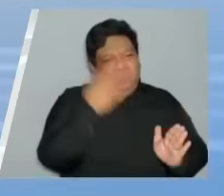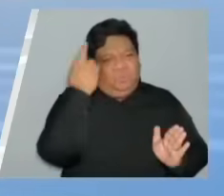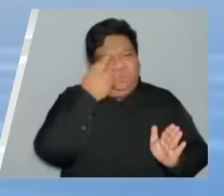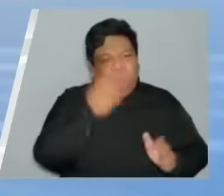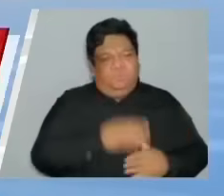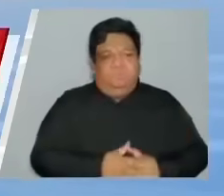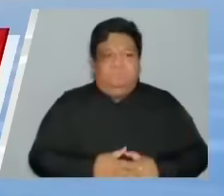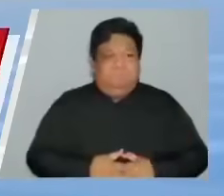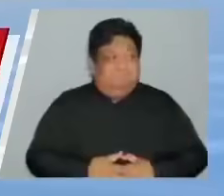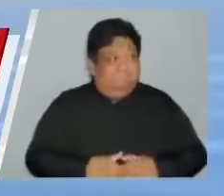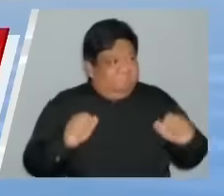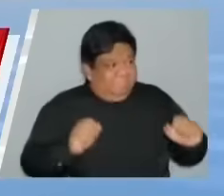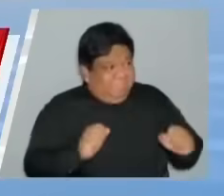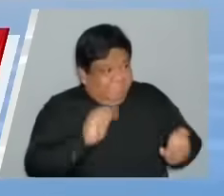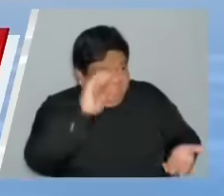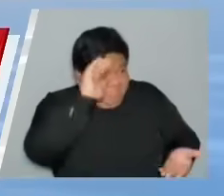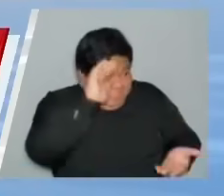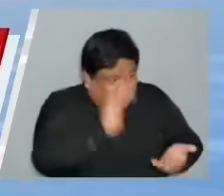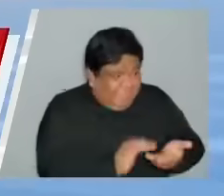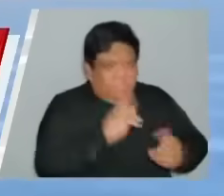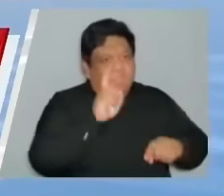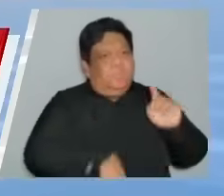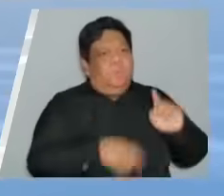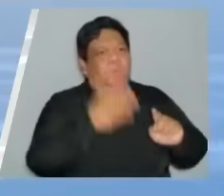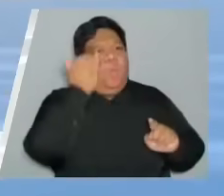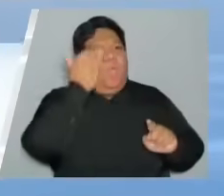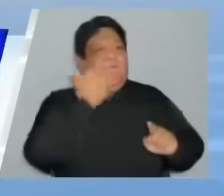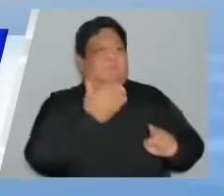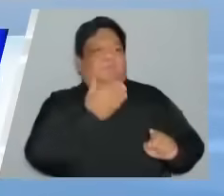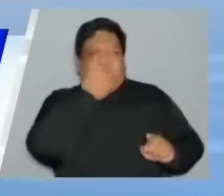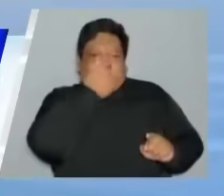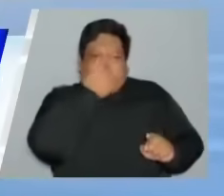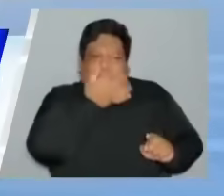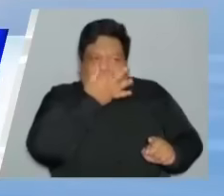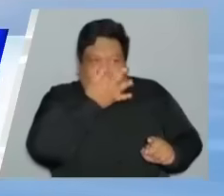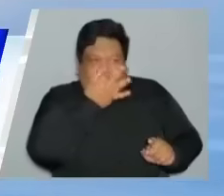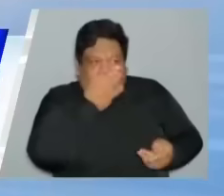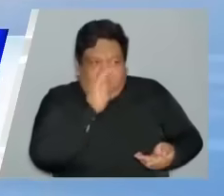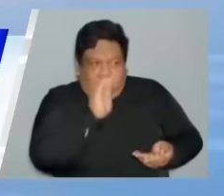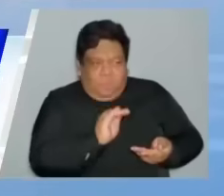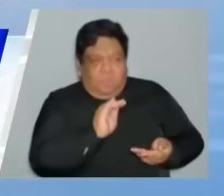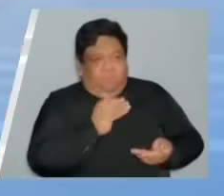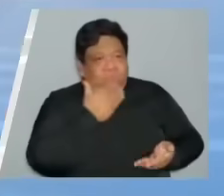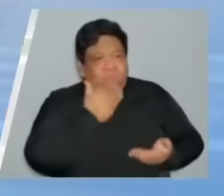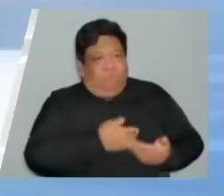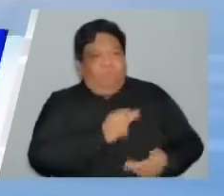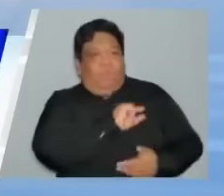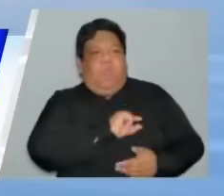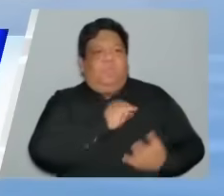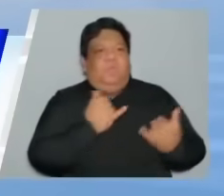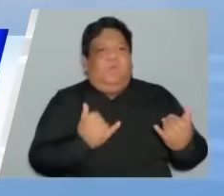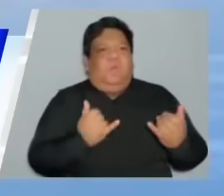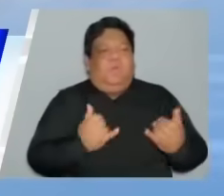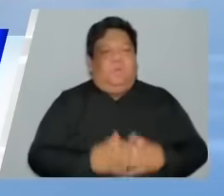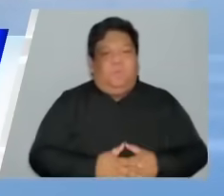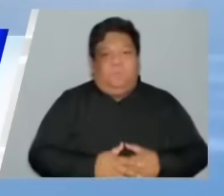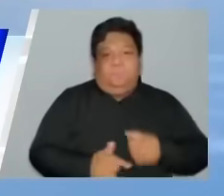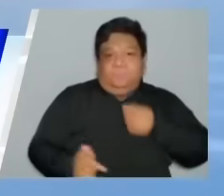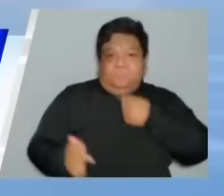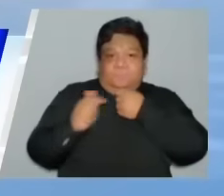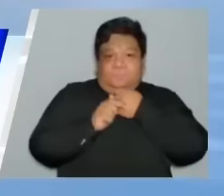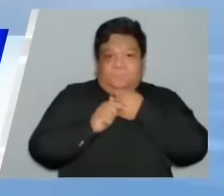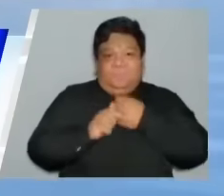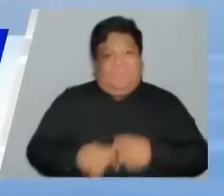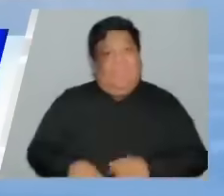ng todo-todo kasi maliit lang naman yung binaba eh. Gumanda lang yung quality niya. Nagambag rin sa pagbilis sa inflation ng pagtaas ng